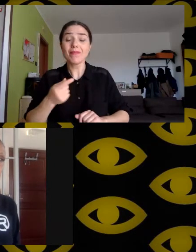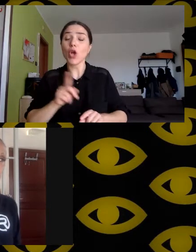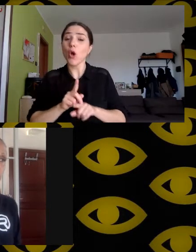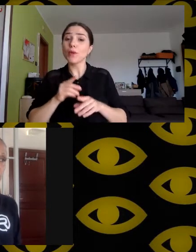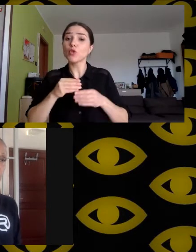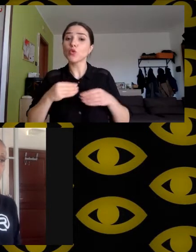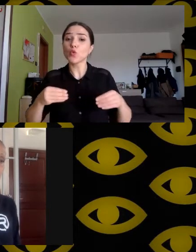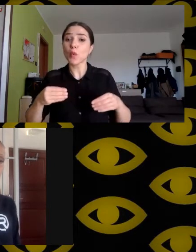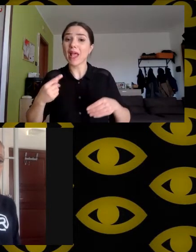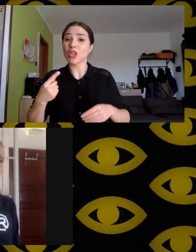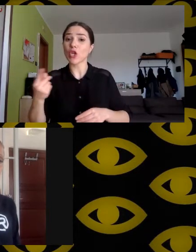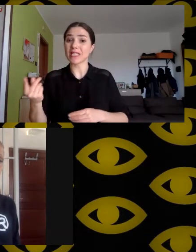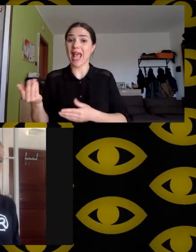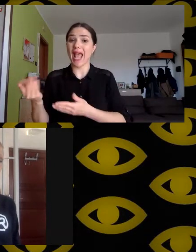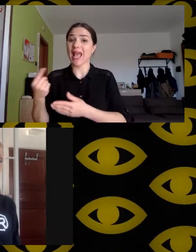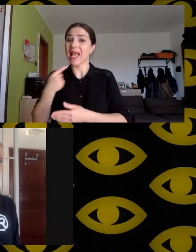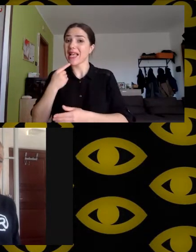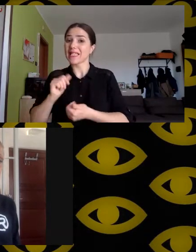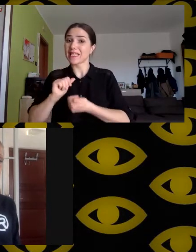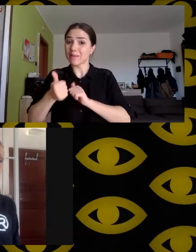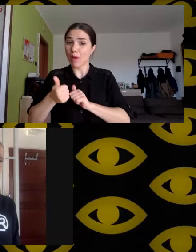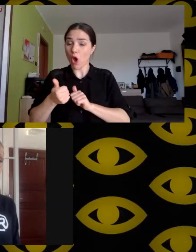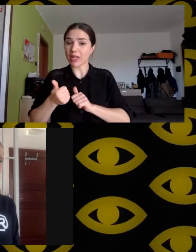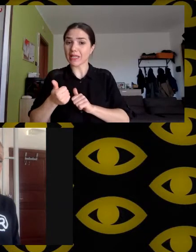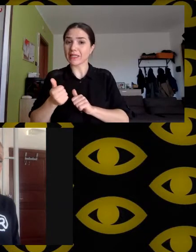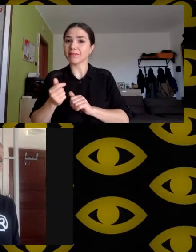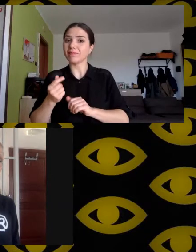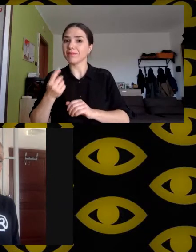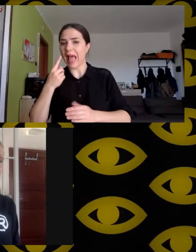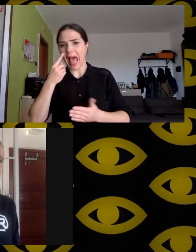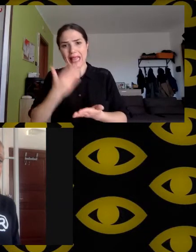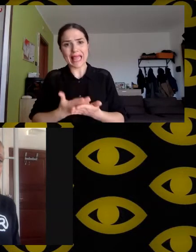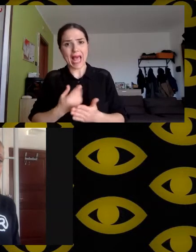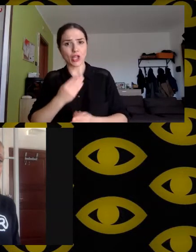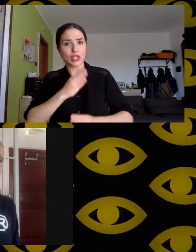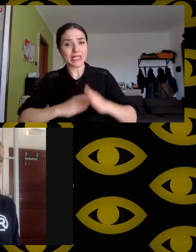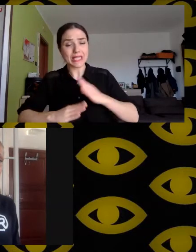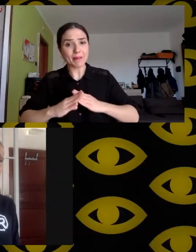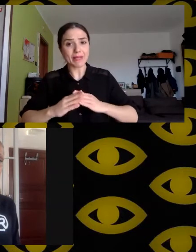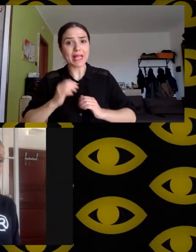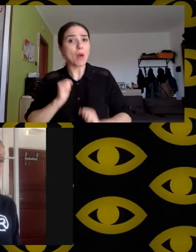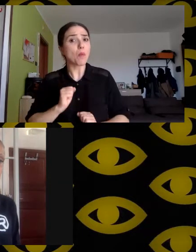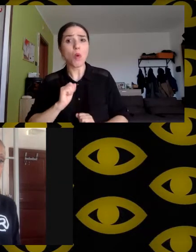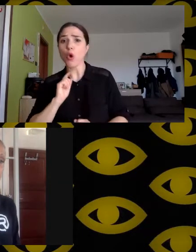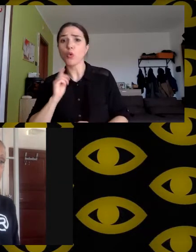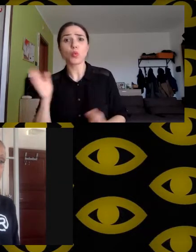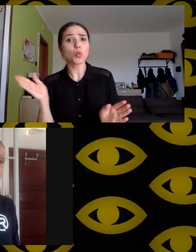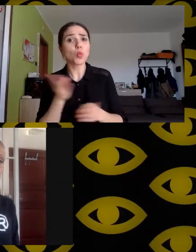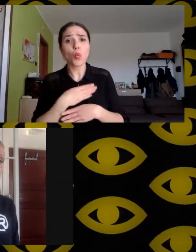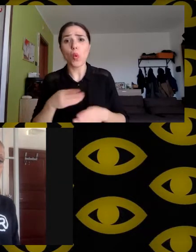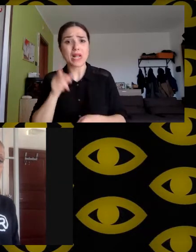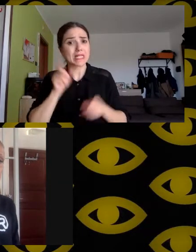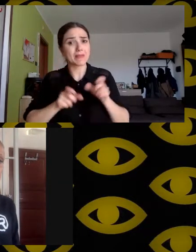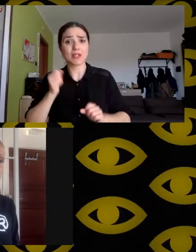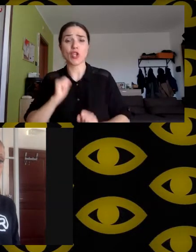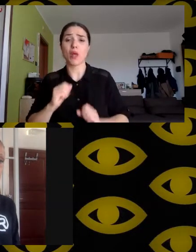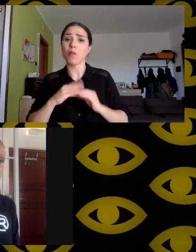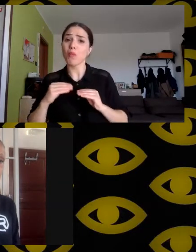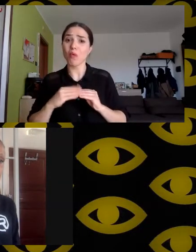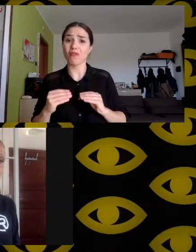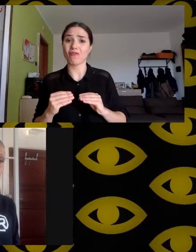da tutti, e consiglio a tutti di vivere la propria vita con grande energia e